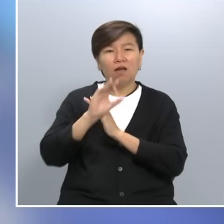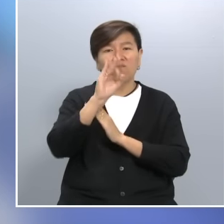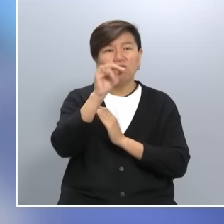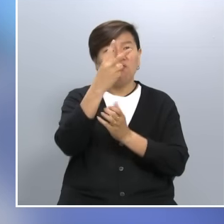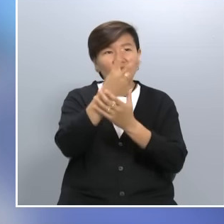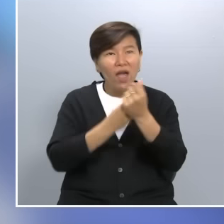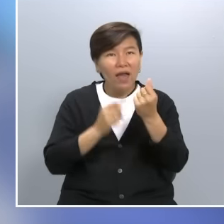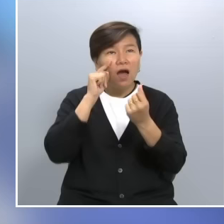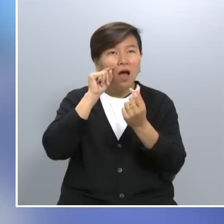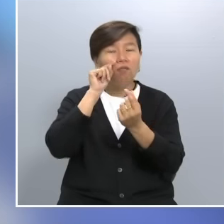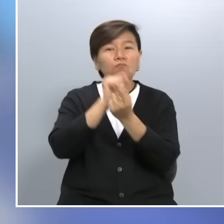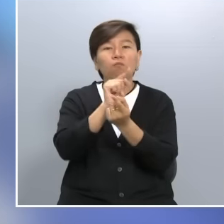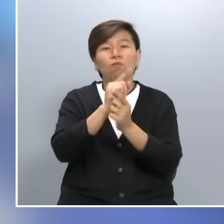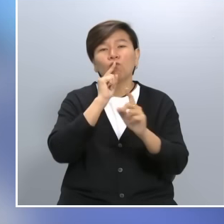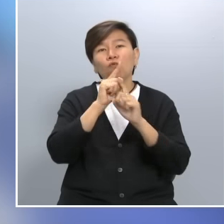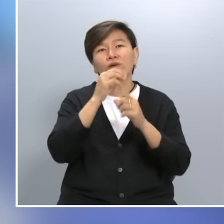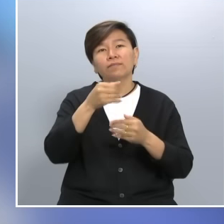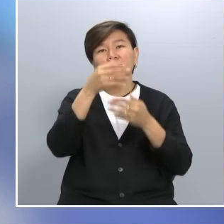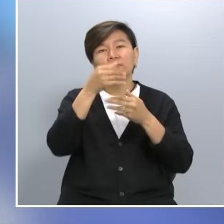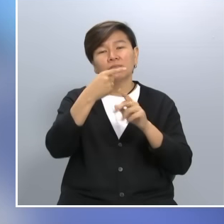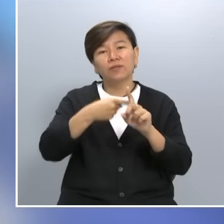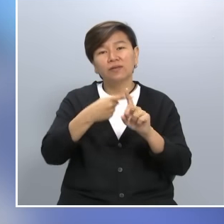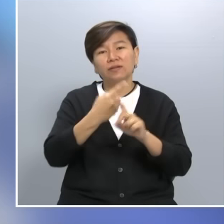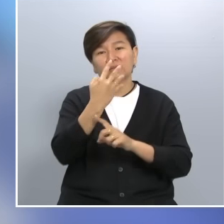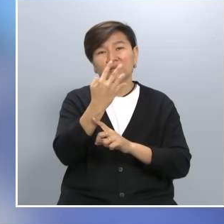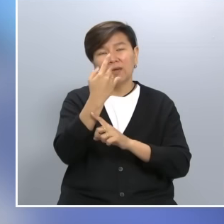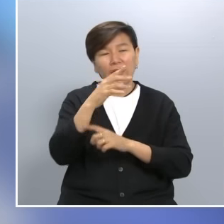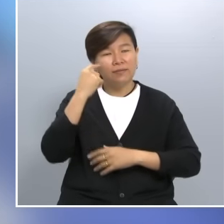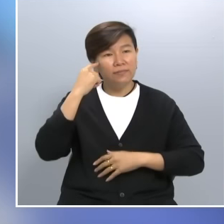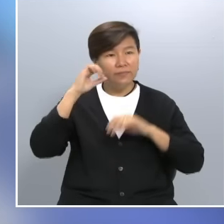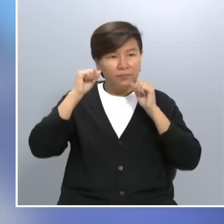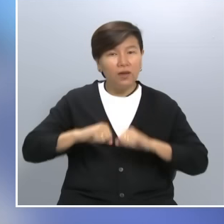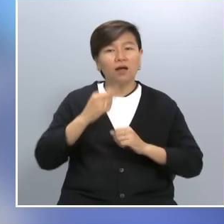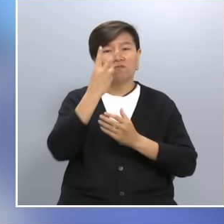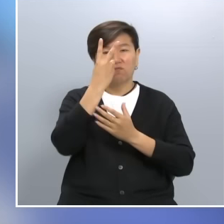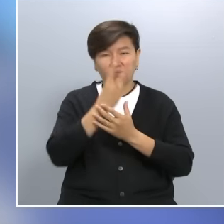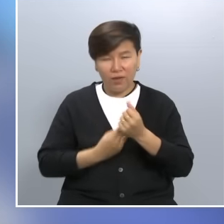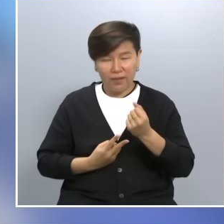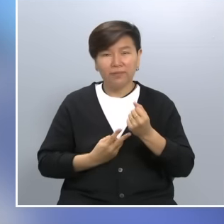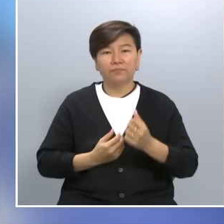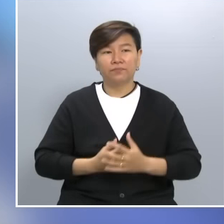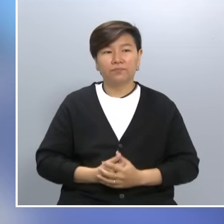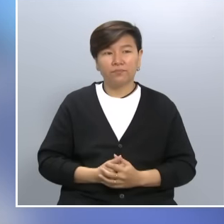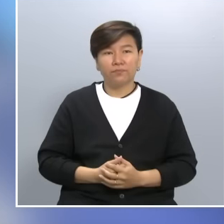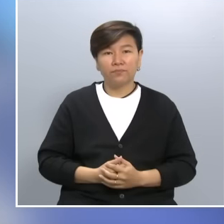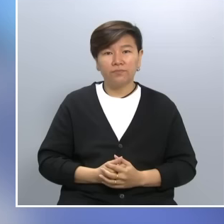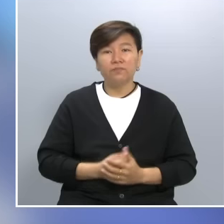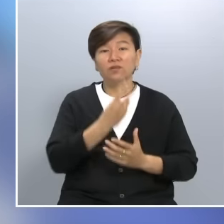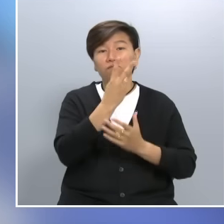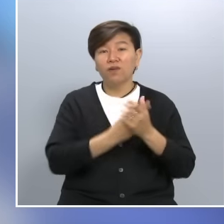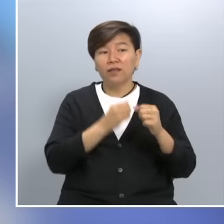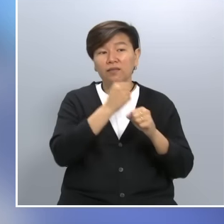คะตอนนั้นพูดคุยดูใจกันมาประมาณ 4เดือนแล้วก็ตัดสินใจคบหาเป็นแฟนกันตอนนั้นแฟนไปทำงานที่